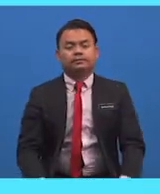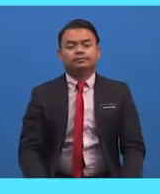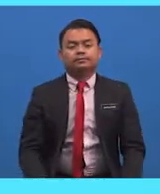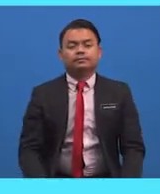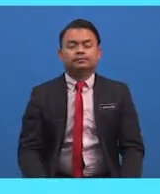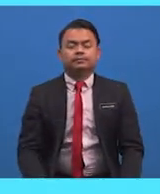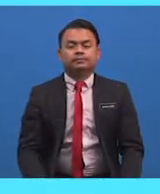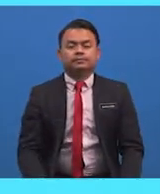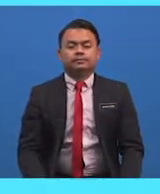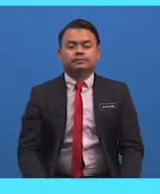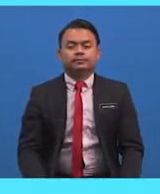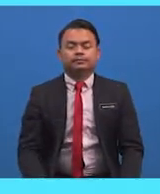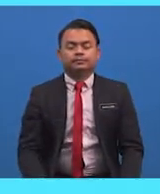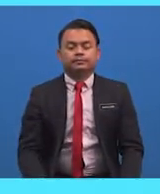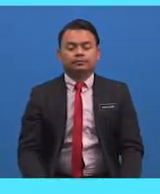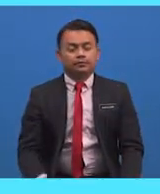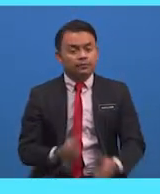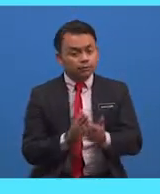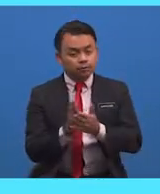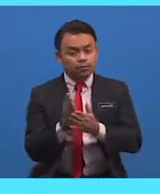berlakunya penyakit barah kulit kepada manusia.